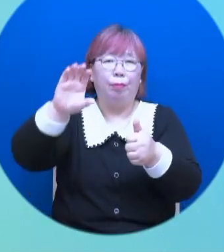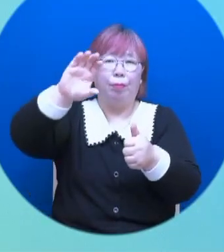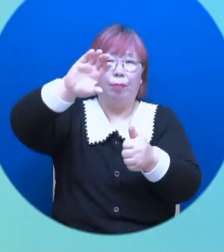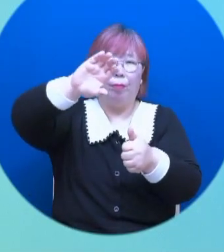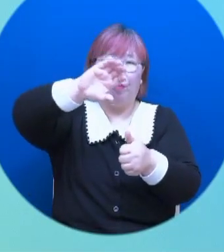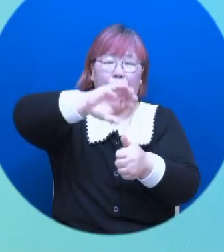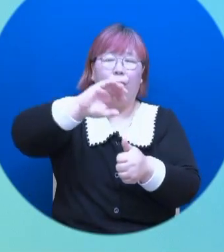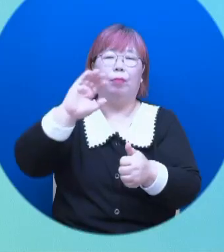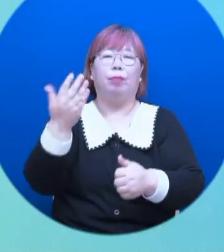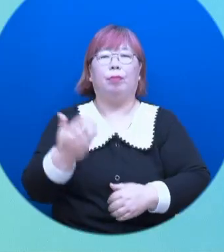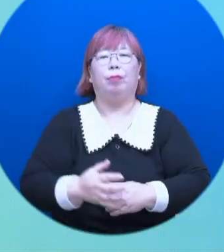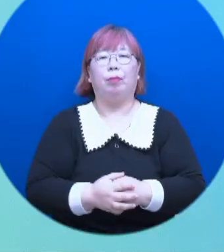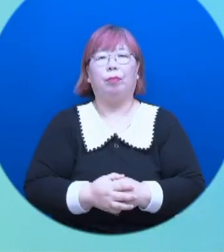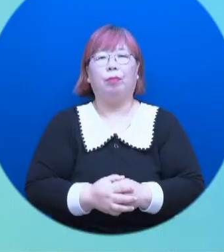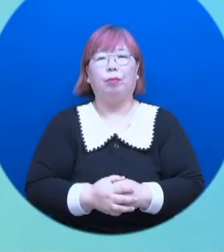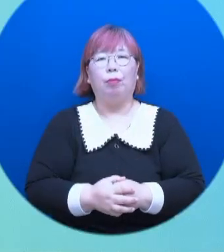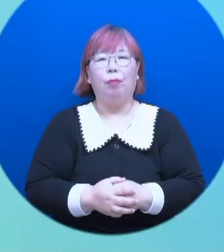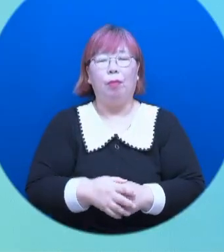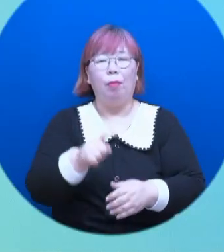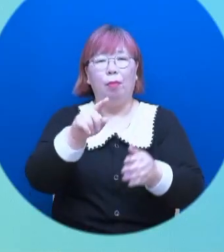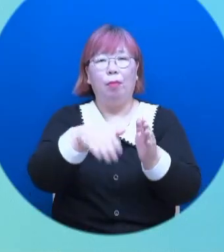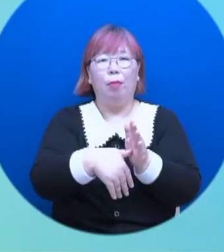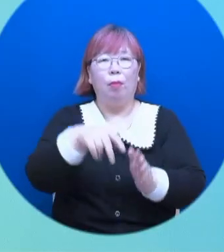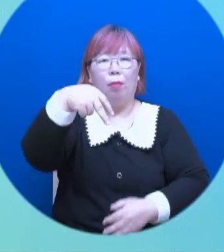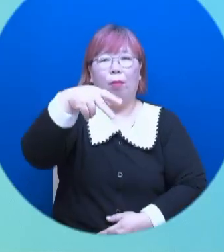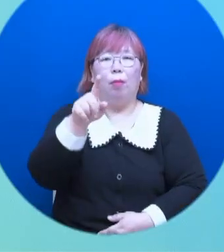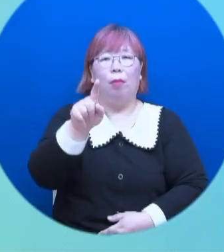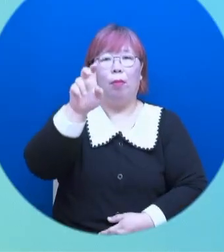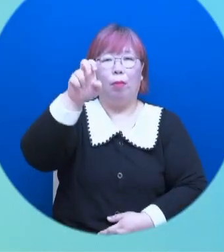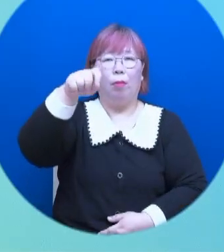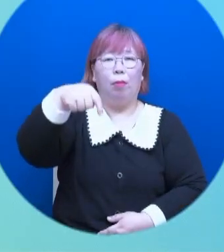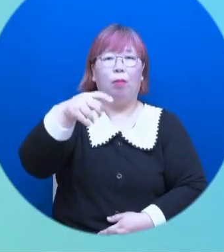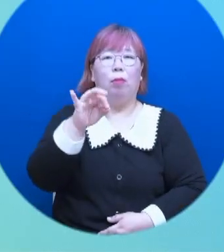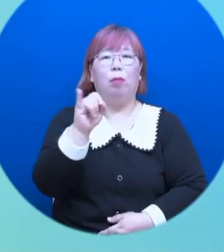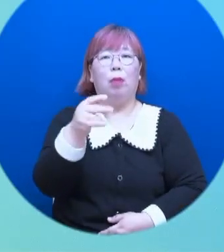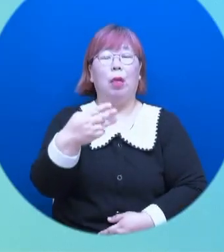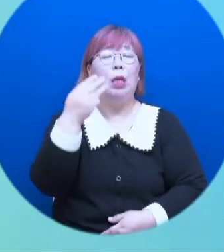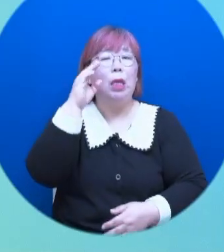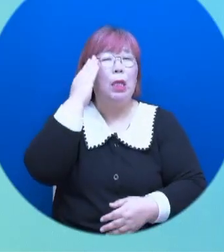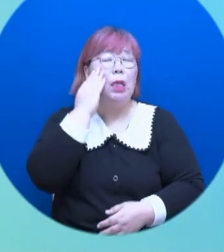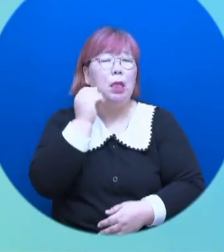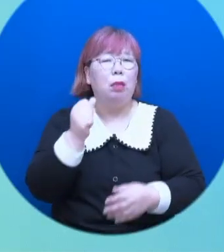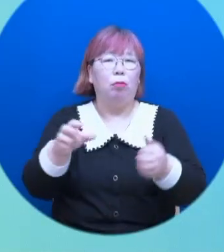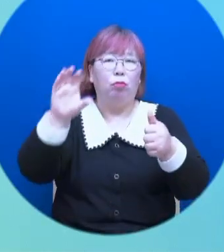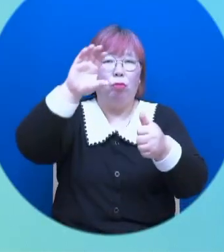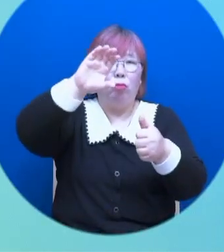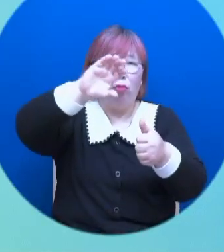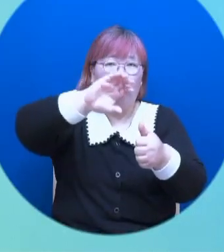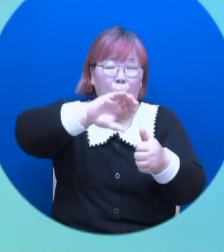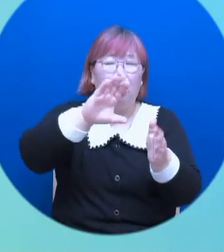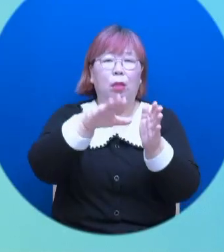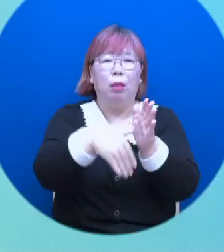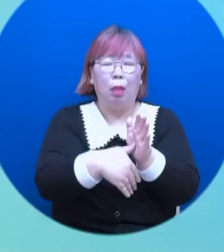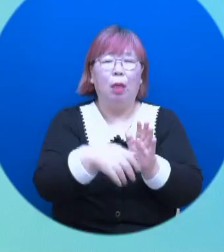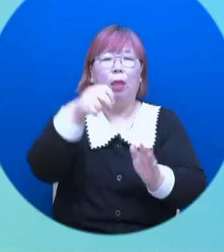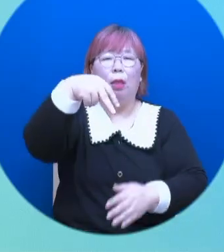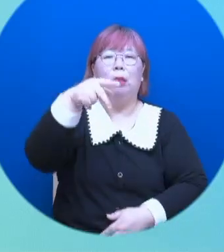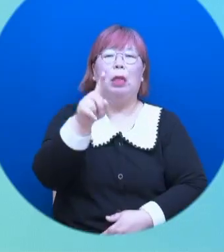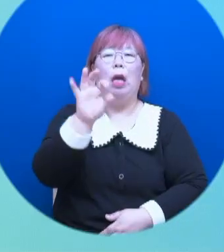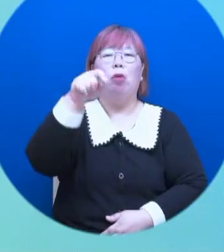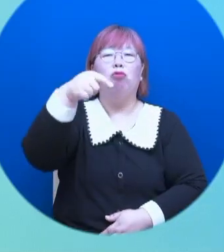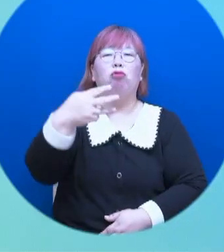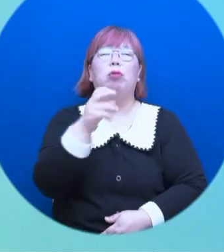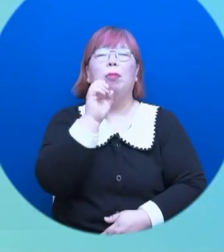됩니다. 그때 사무엘이 기름을 부으려 하자 이 사울 왕이 했던 말이